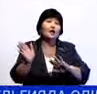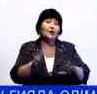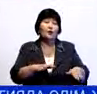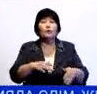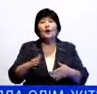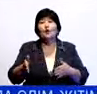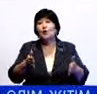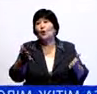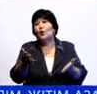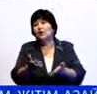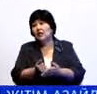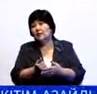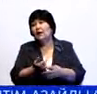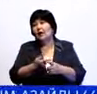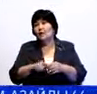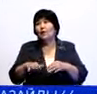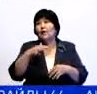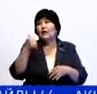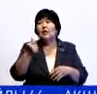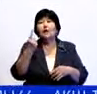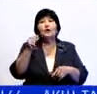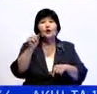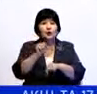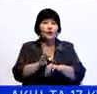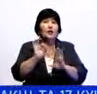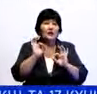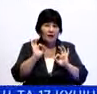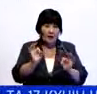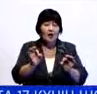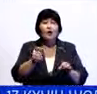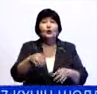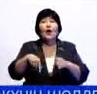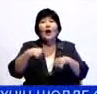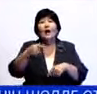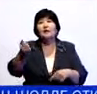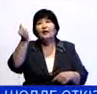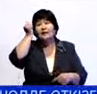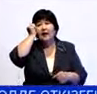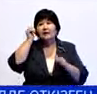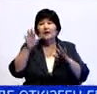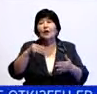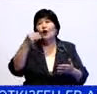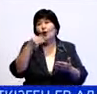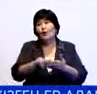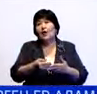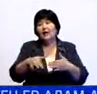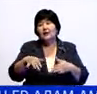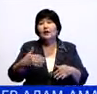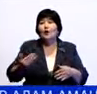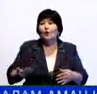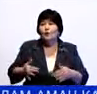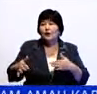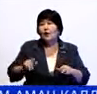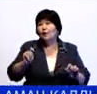жол жетпелі, тірпенденің тіршілік сағаты бір тоқтар ақиқат. Сонда артыңнан тағылымды іс, ұлағатты із қалса ғұмыр